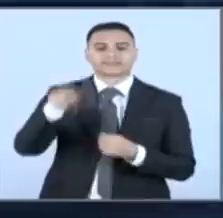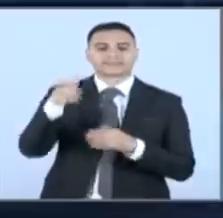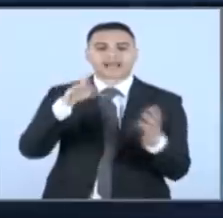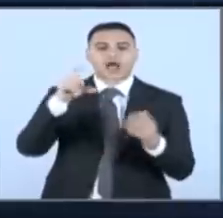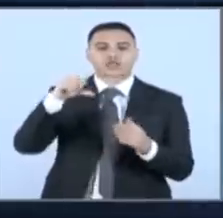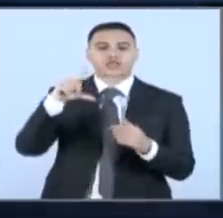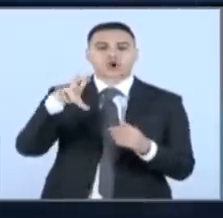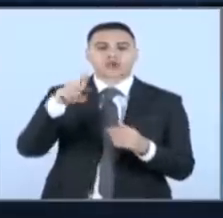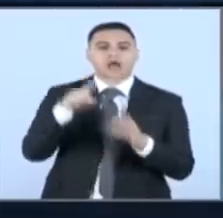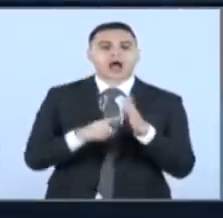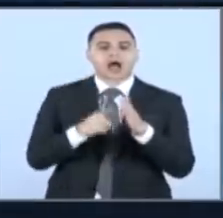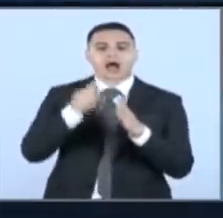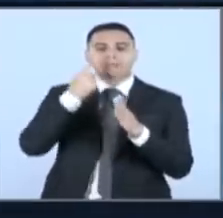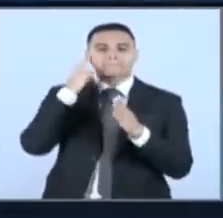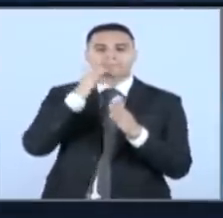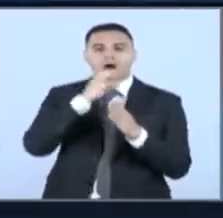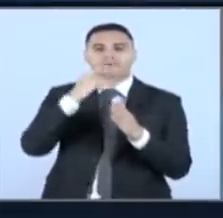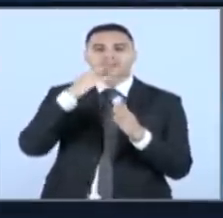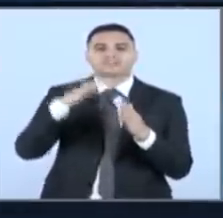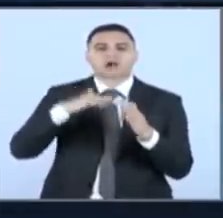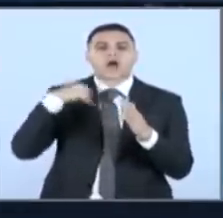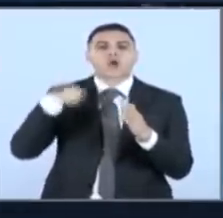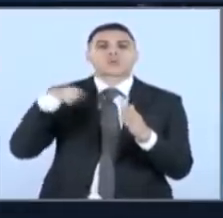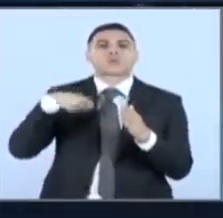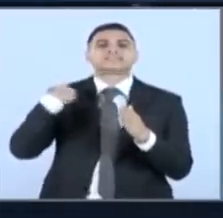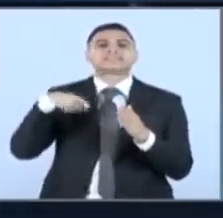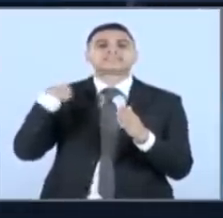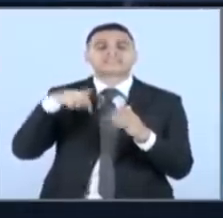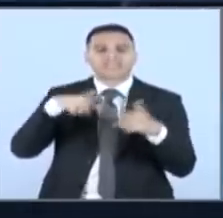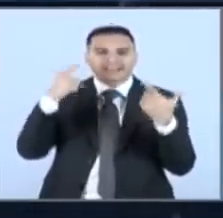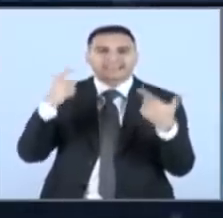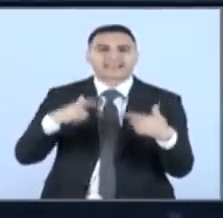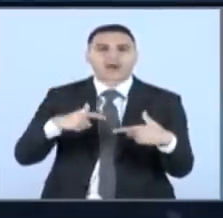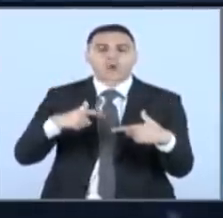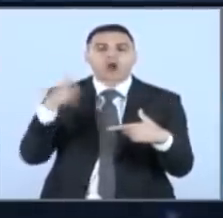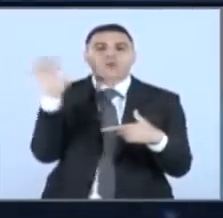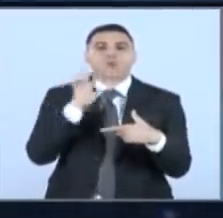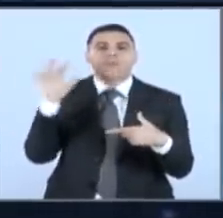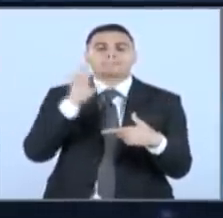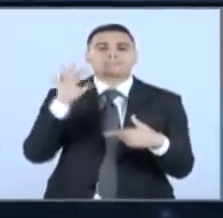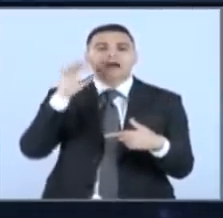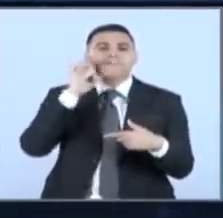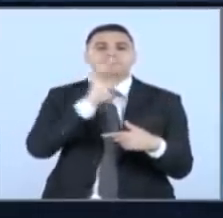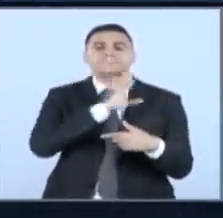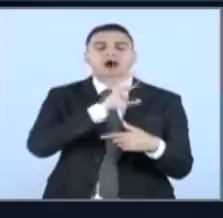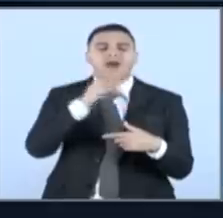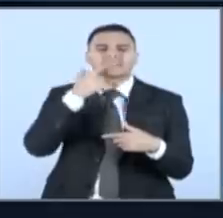كلوديا نولت هي من أصغر الوزراء في تاريخ إحدى الدول الأوروبية، فما هي؟